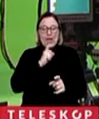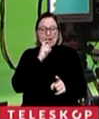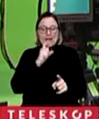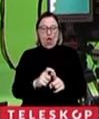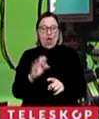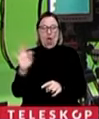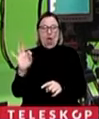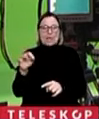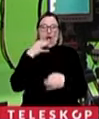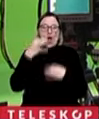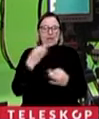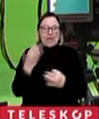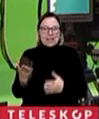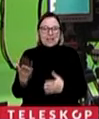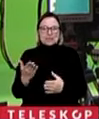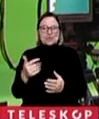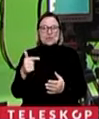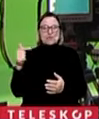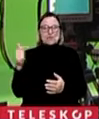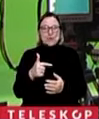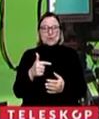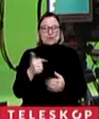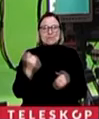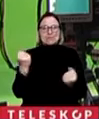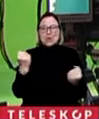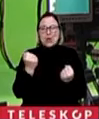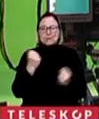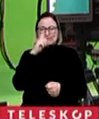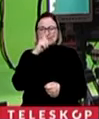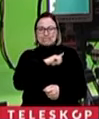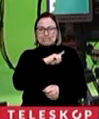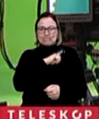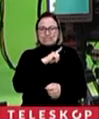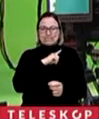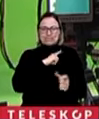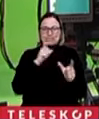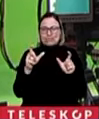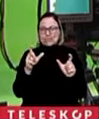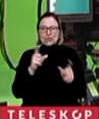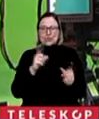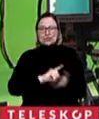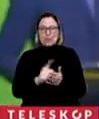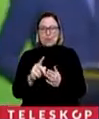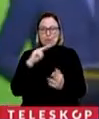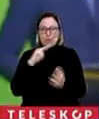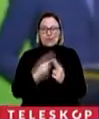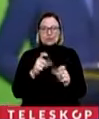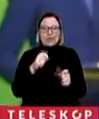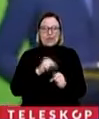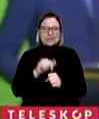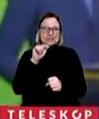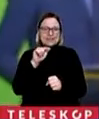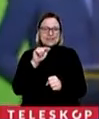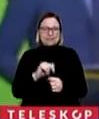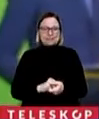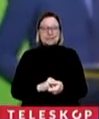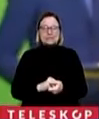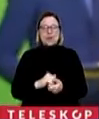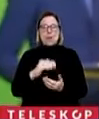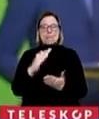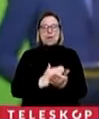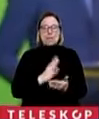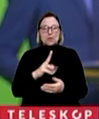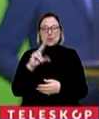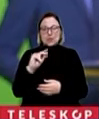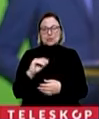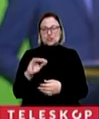jest. Więc no, muszę być bardzo czujny i szybko reagować na to, co się dzieje na planie. Emisja programu będzie w